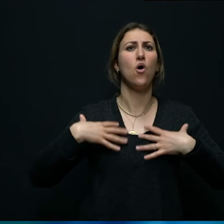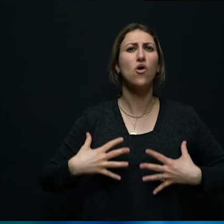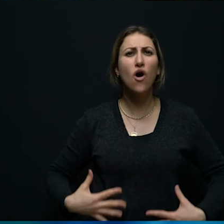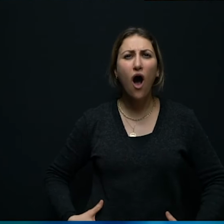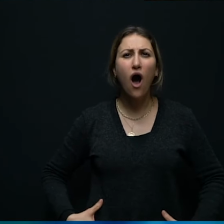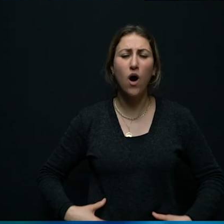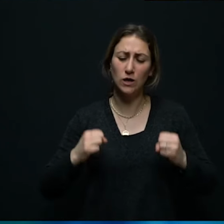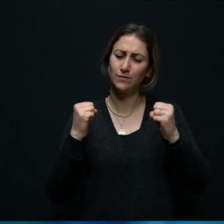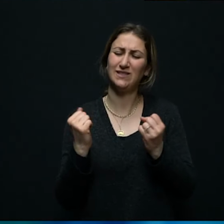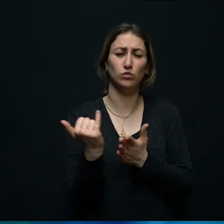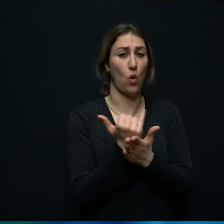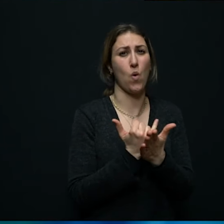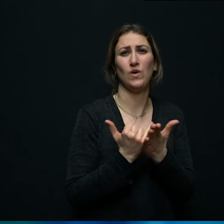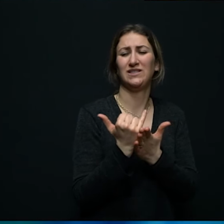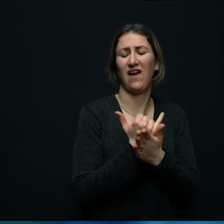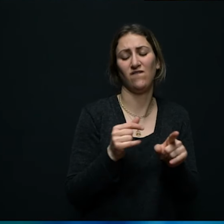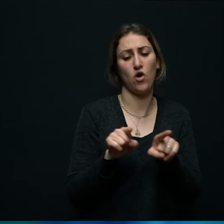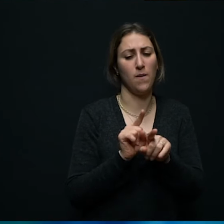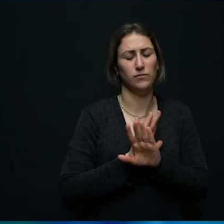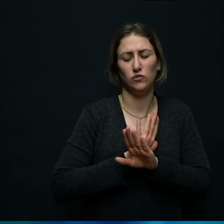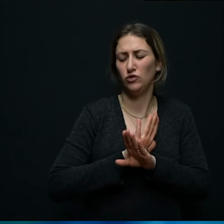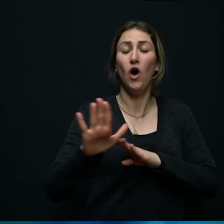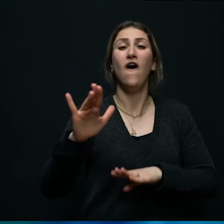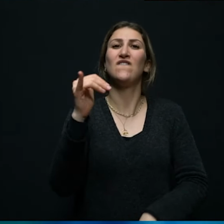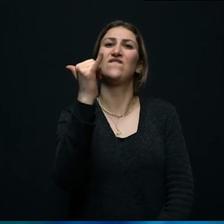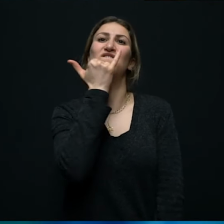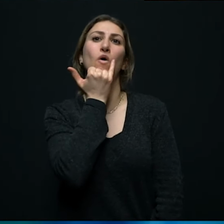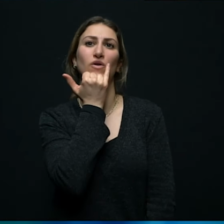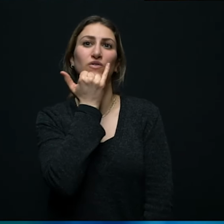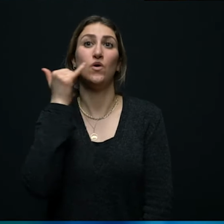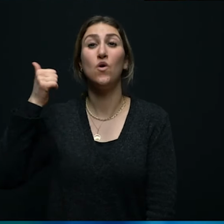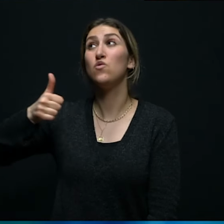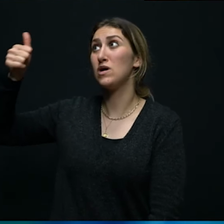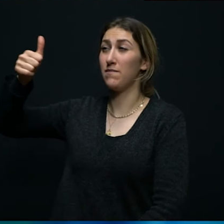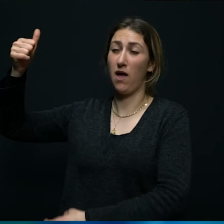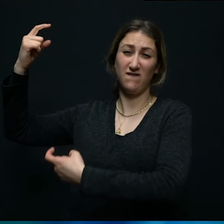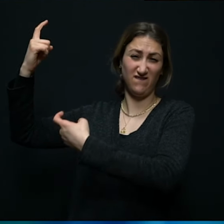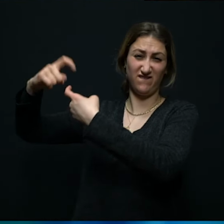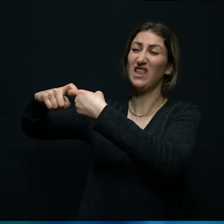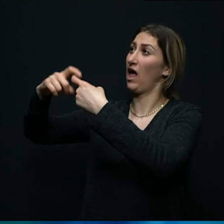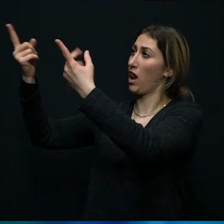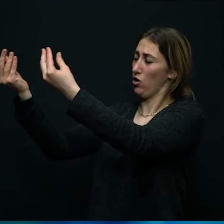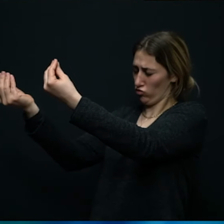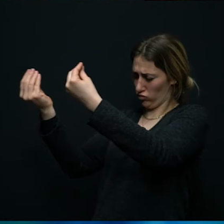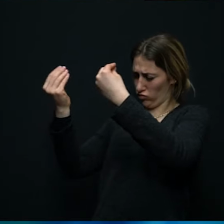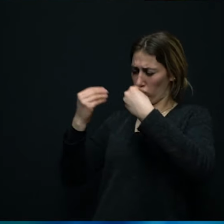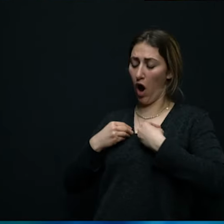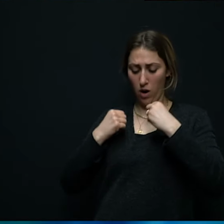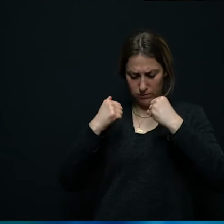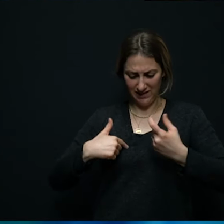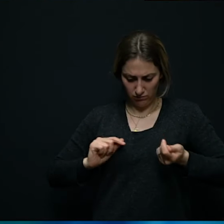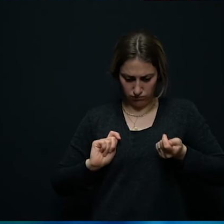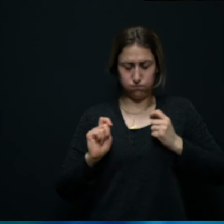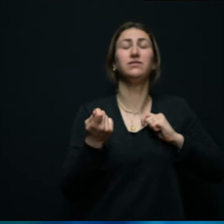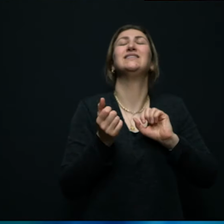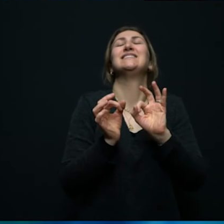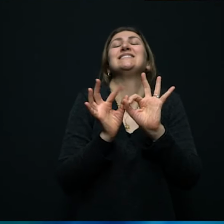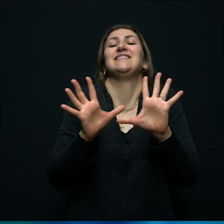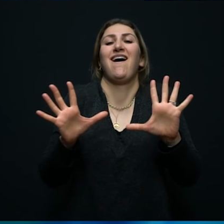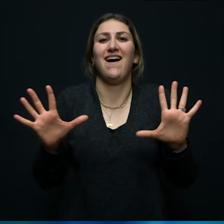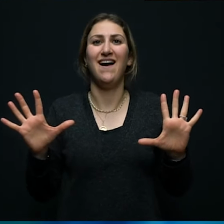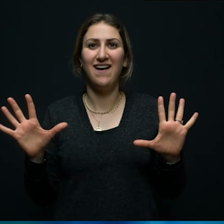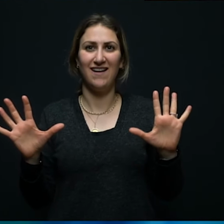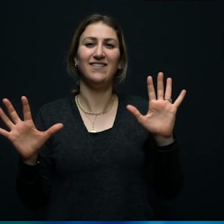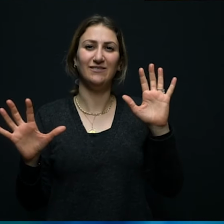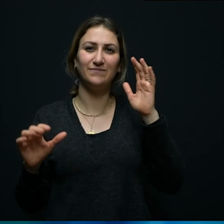appelle les fidèles et c'est lui qui le fera dieu veut faire cette oeuvre dans ta vie c'est ça la bonne nouvelle il ne